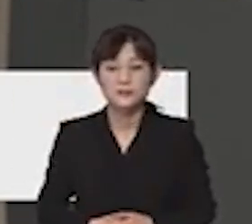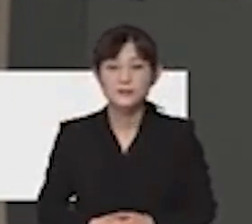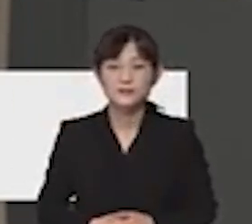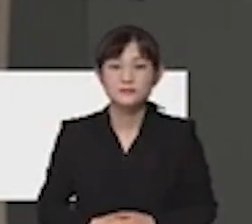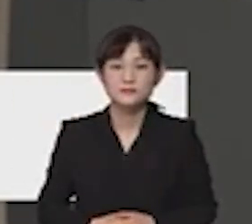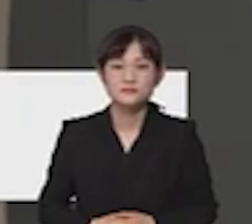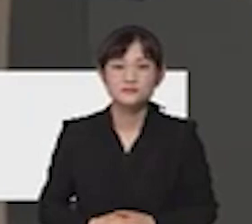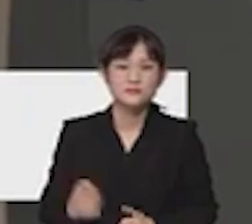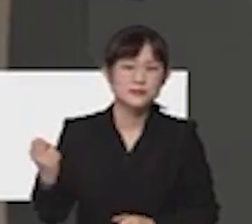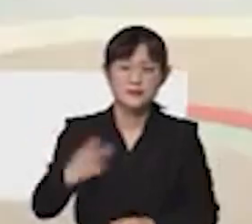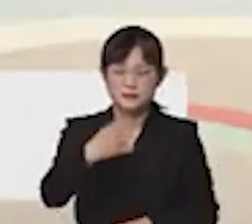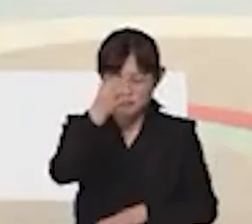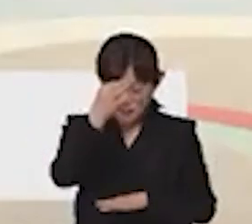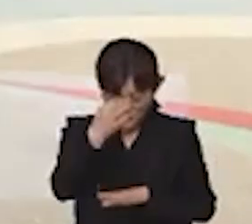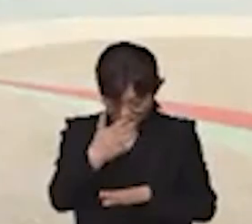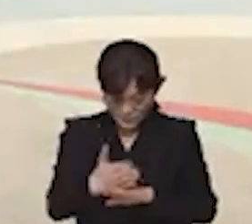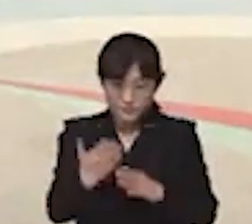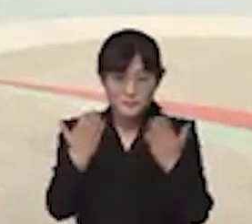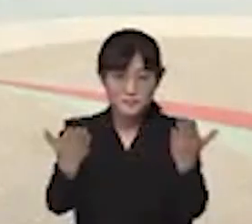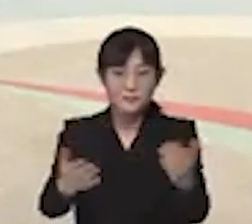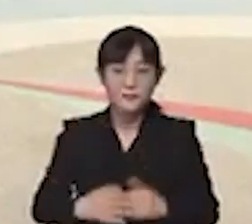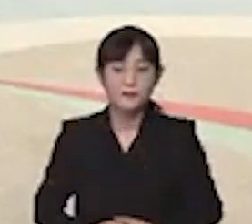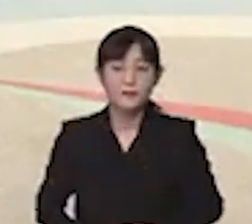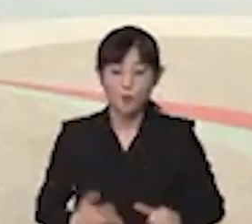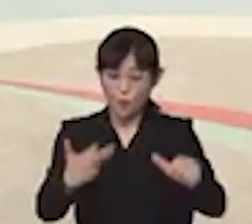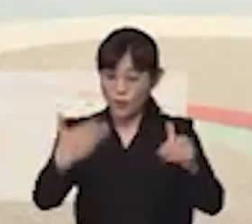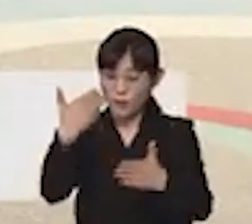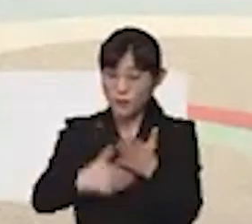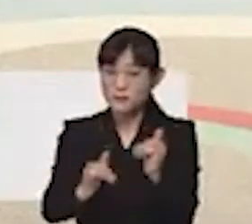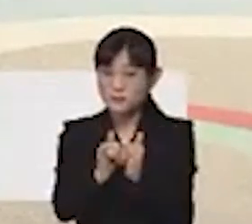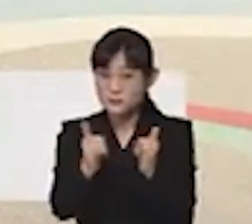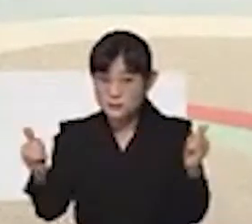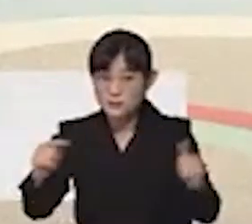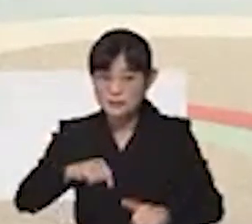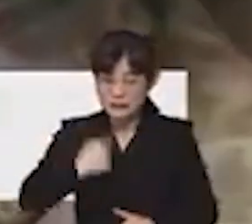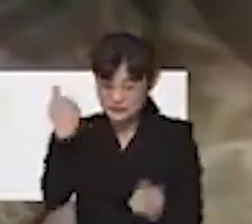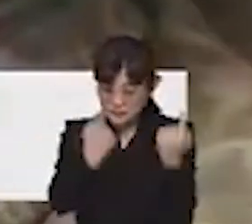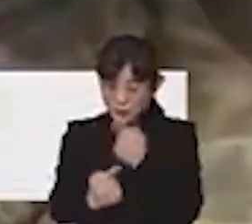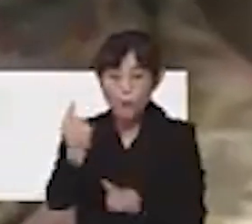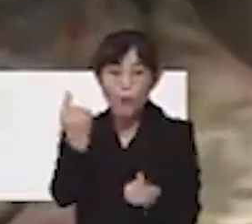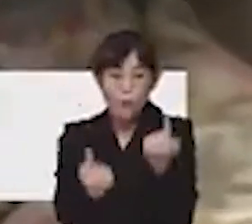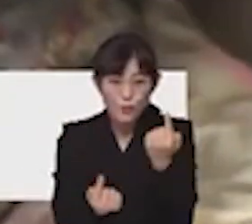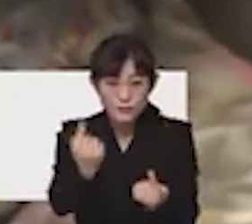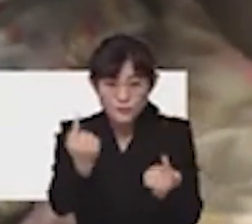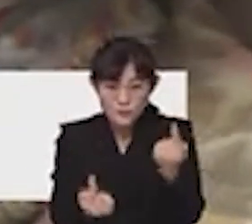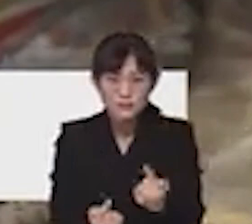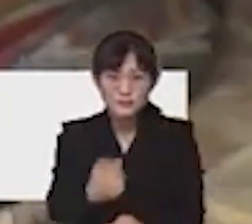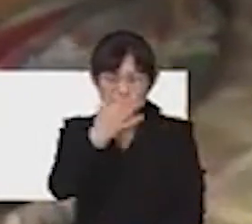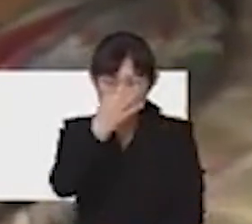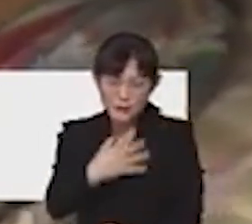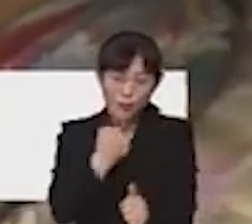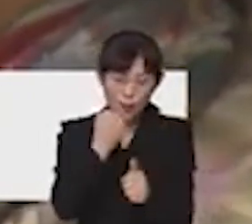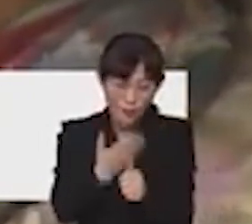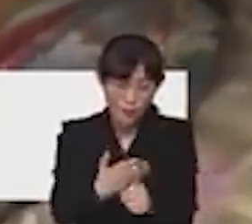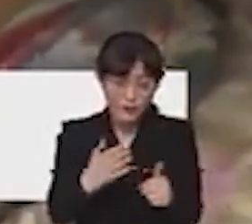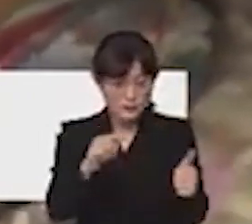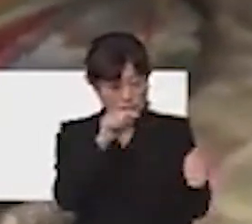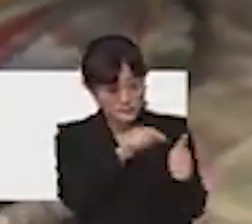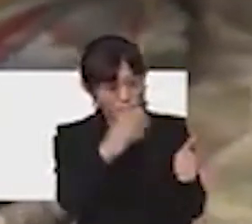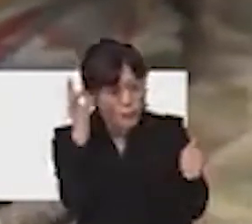정말 다시 한번 사과드립니다. 5.18 유가족들은 자신들의 상처보다 힘겨운 고백을 했을 전 씨를